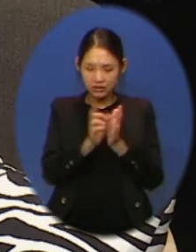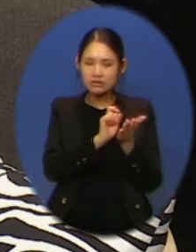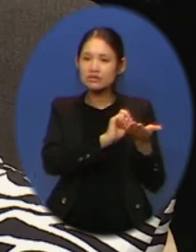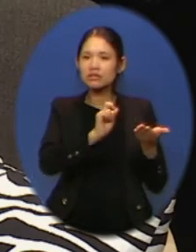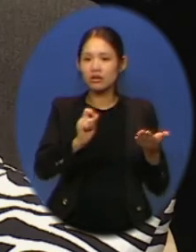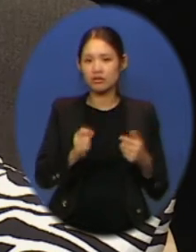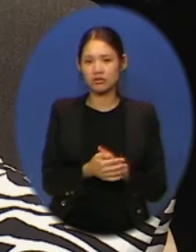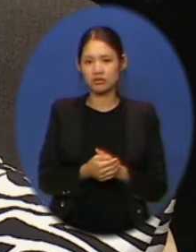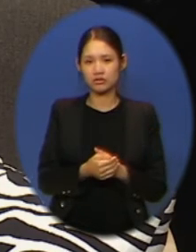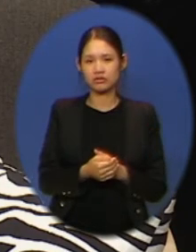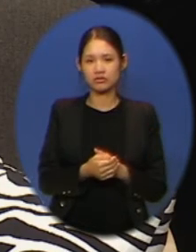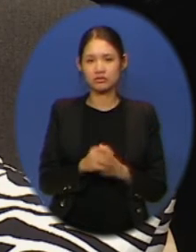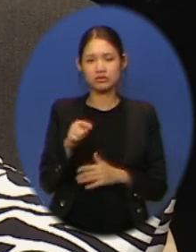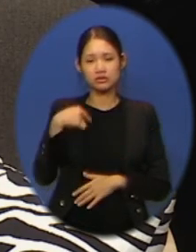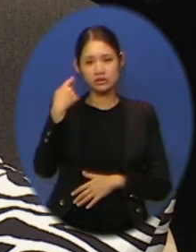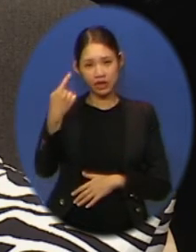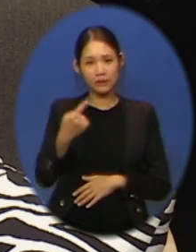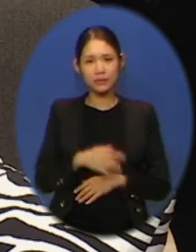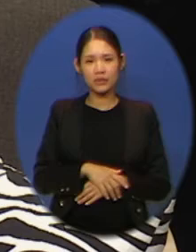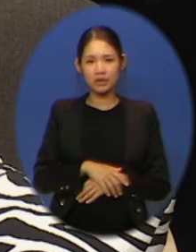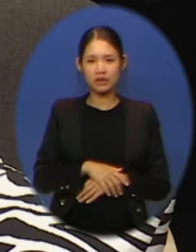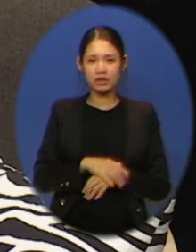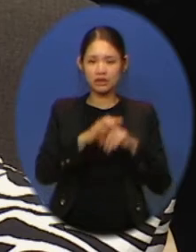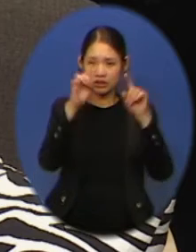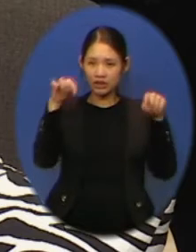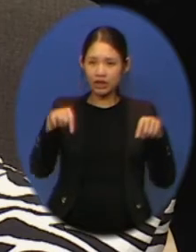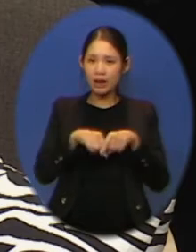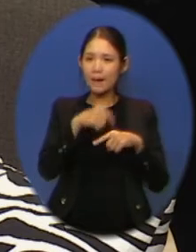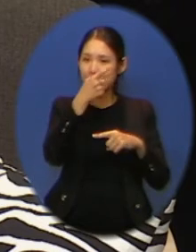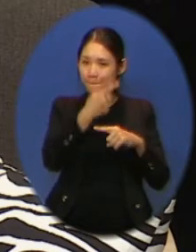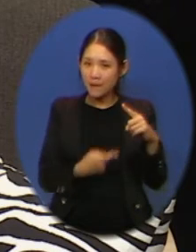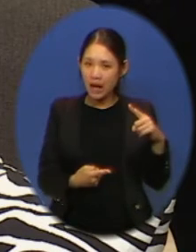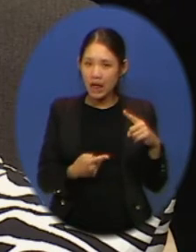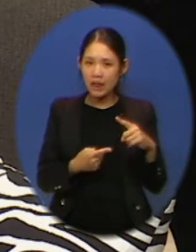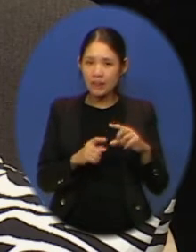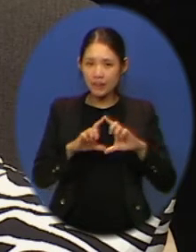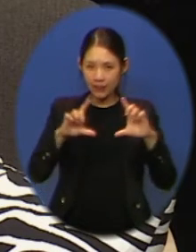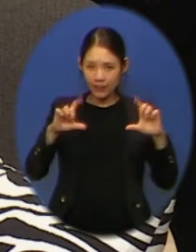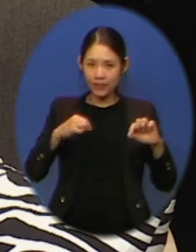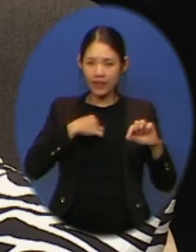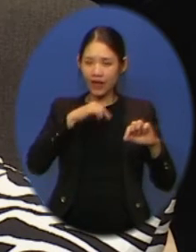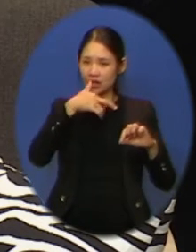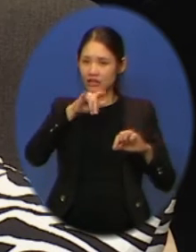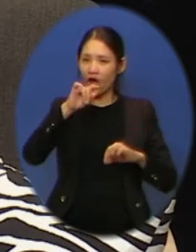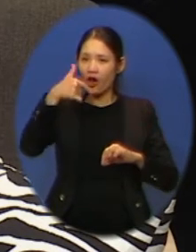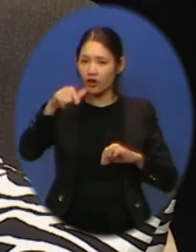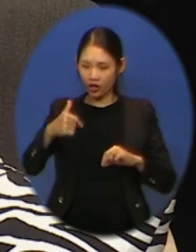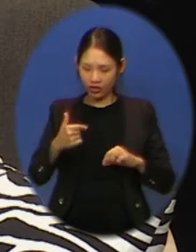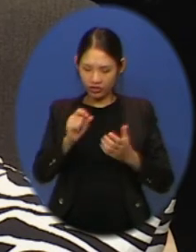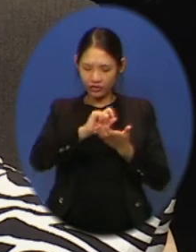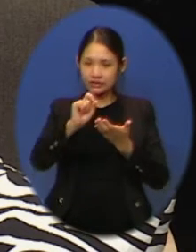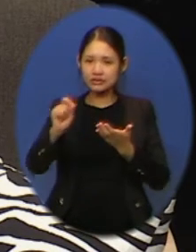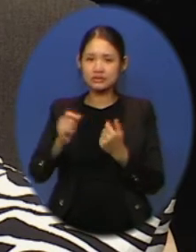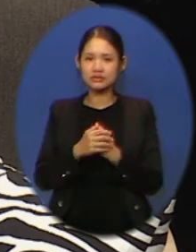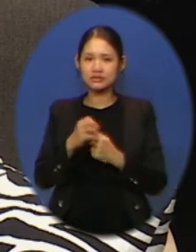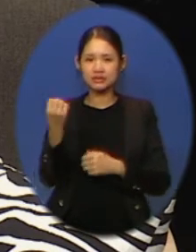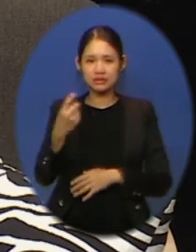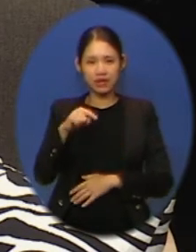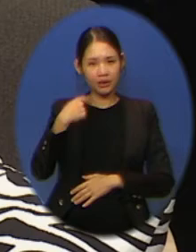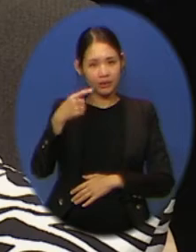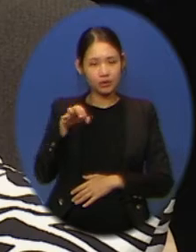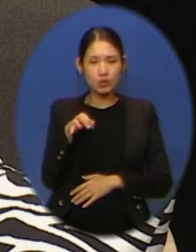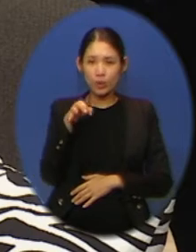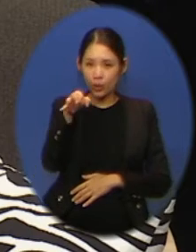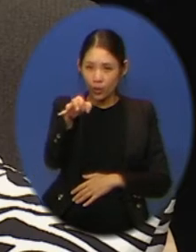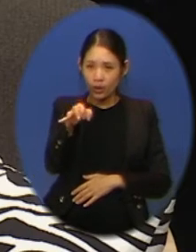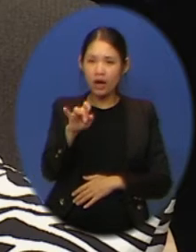예. 그리고 반페이지 내 정견을 씁니다. 예. 그 다음에 이제 돈을 내던가 아니면은